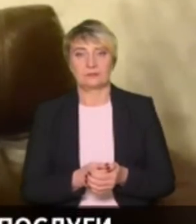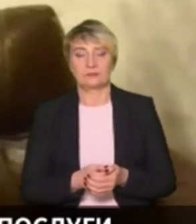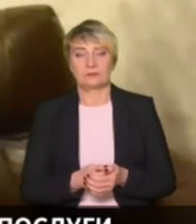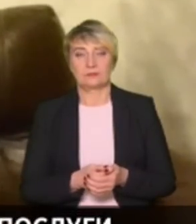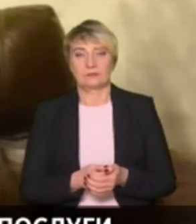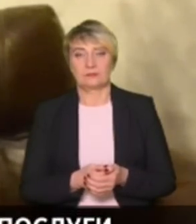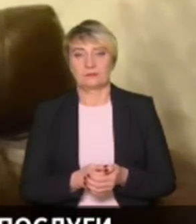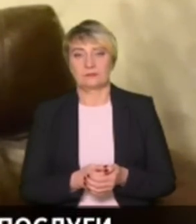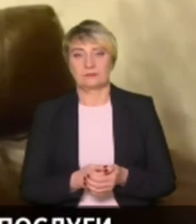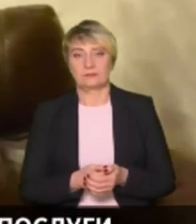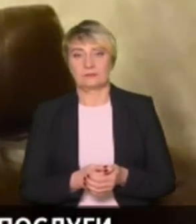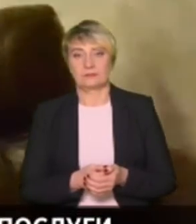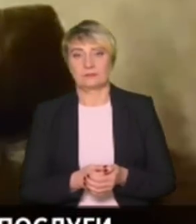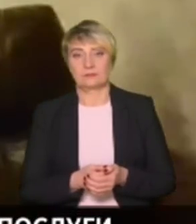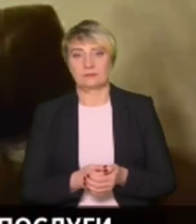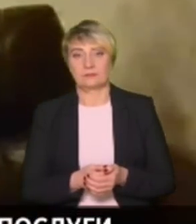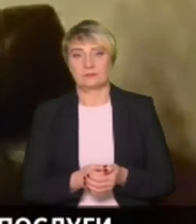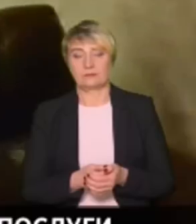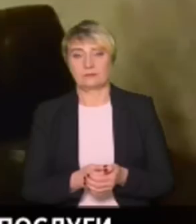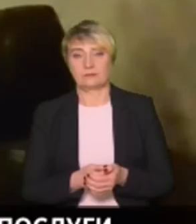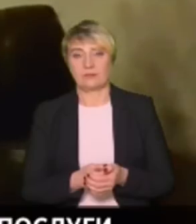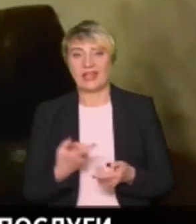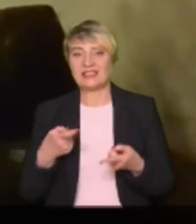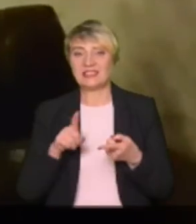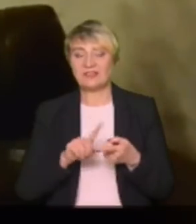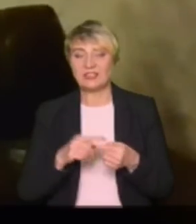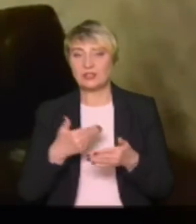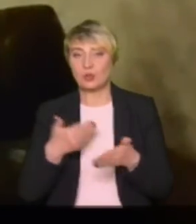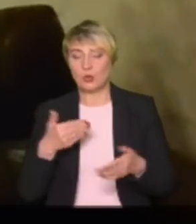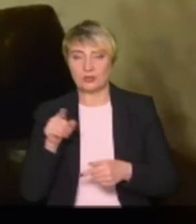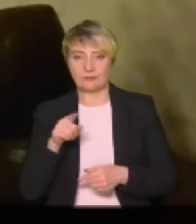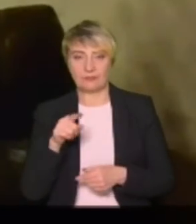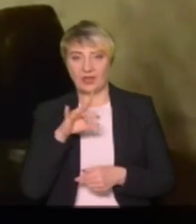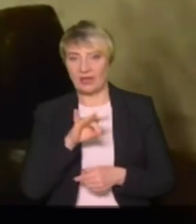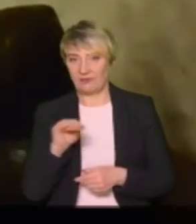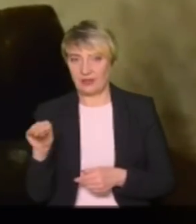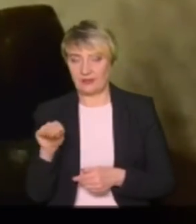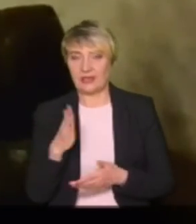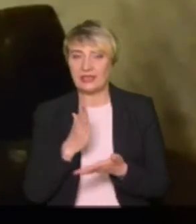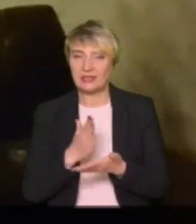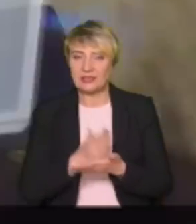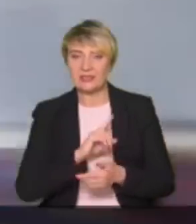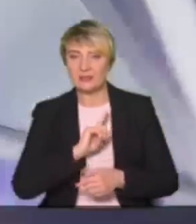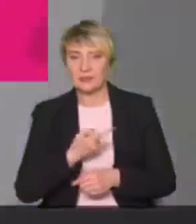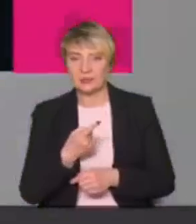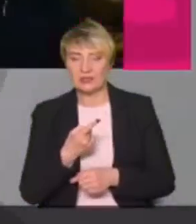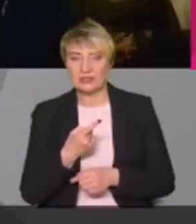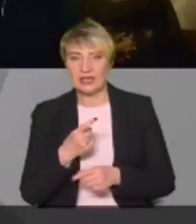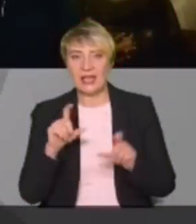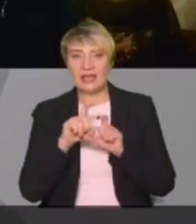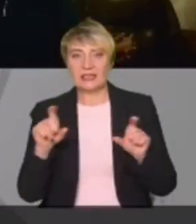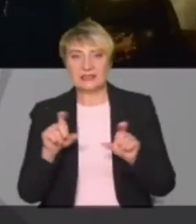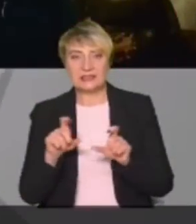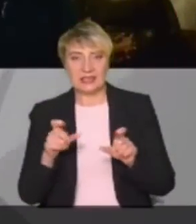у российского бизнеса, и есть очень мощная, скажем так, сеть организаций, которые